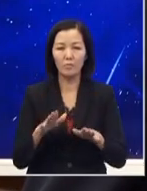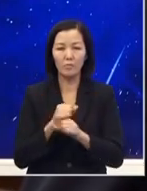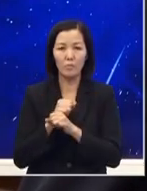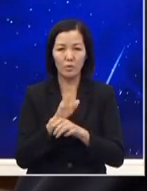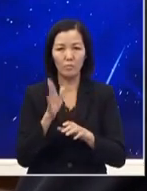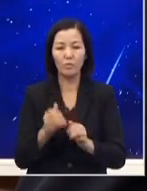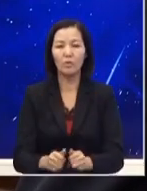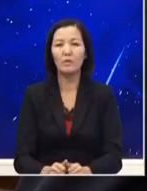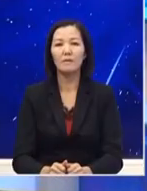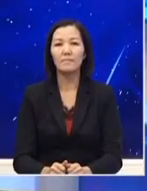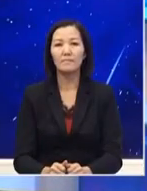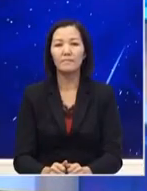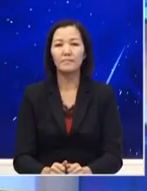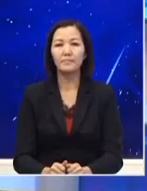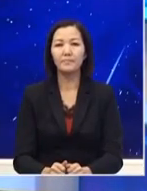строиться.